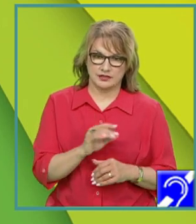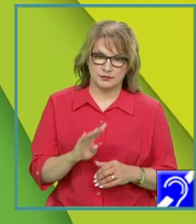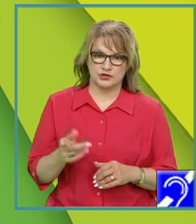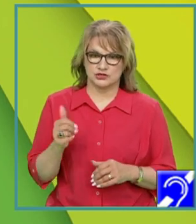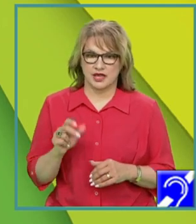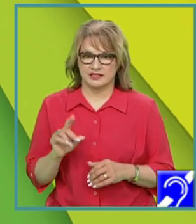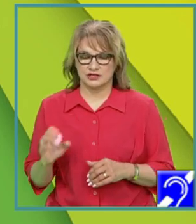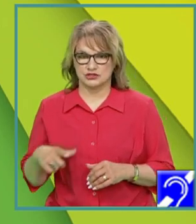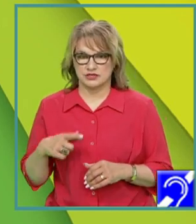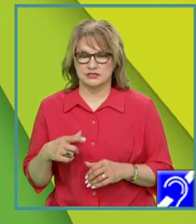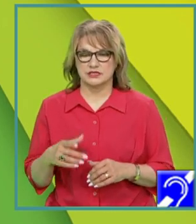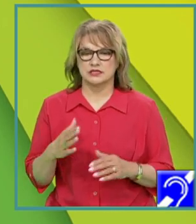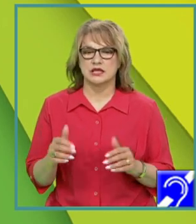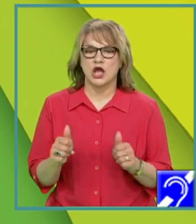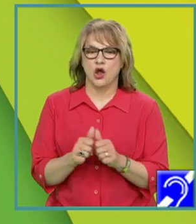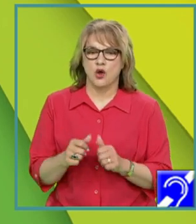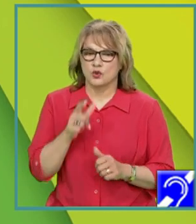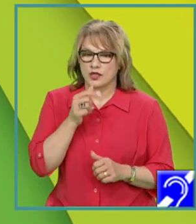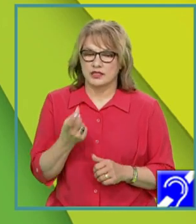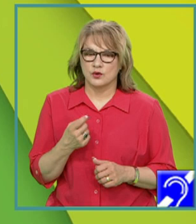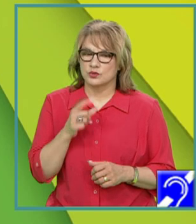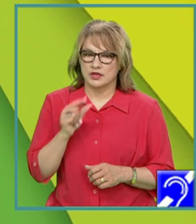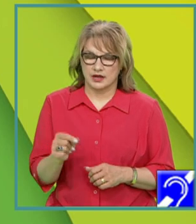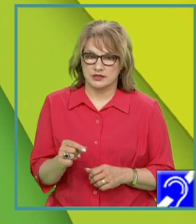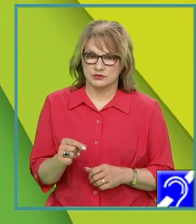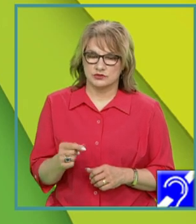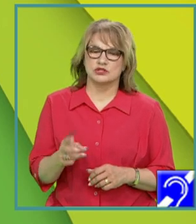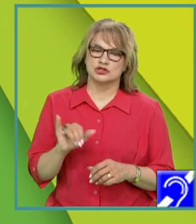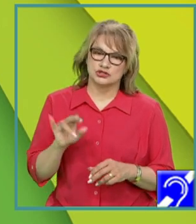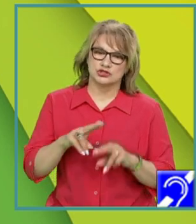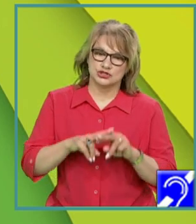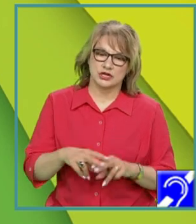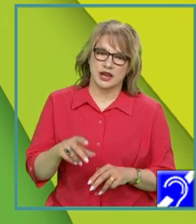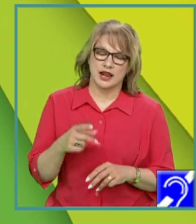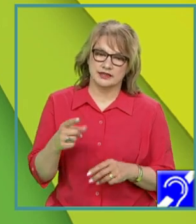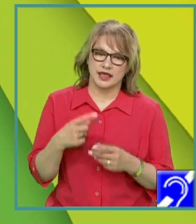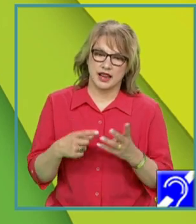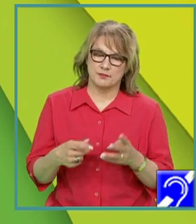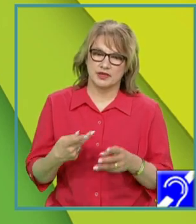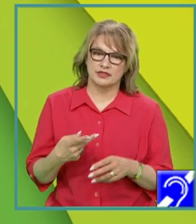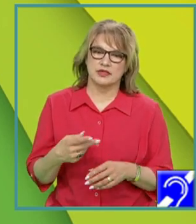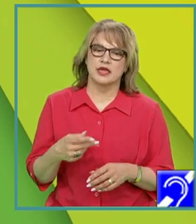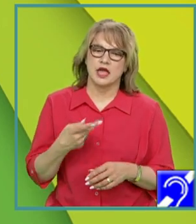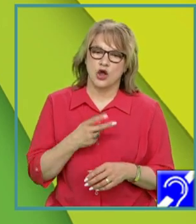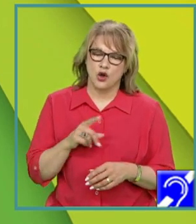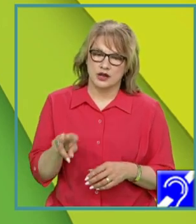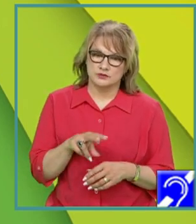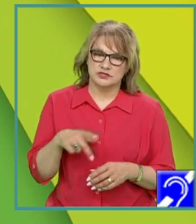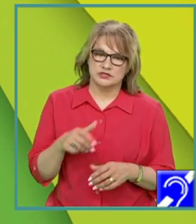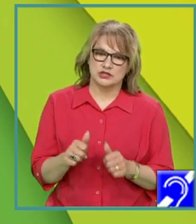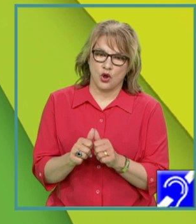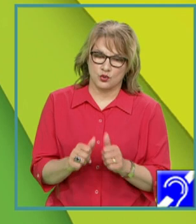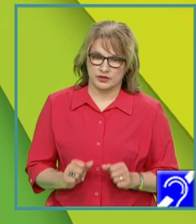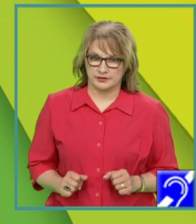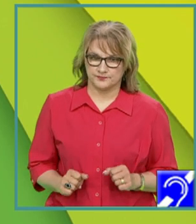a d c sunt congruente de unde rezultă că și celelalte elemente corespondente sunt congruente în cazul